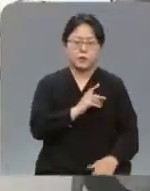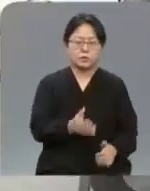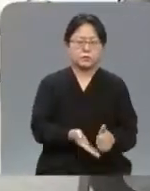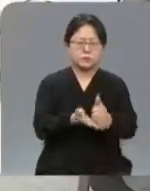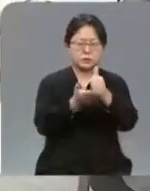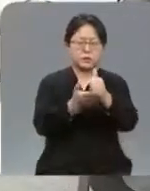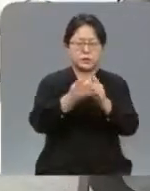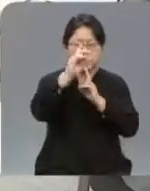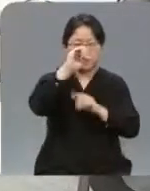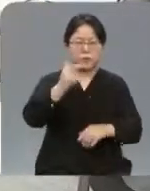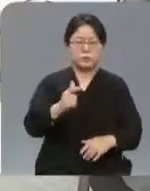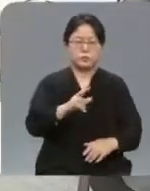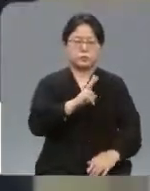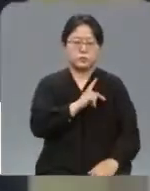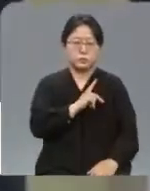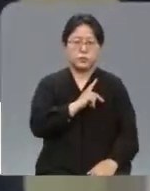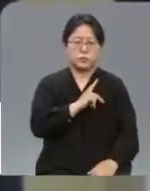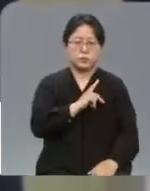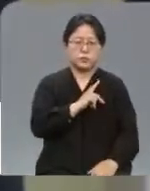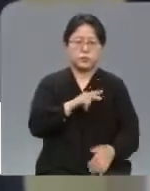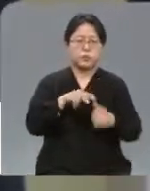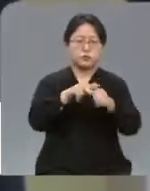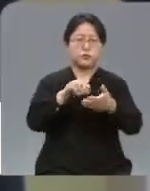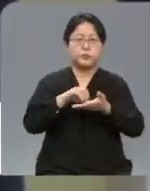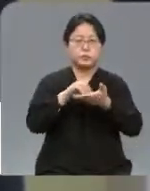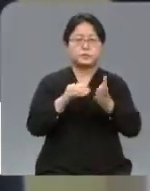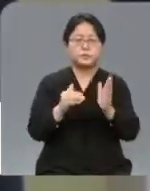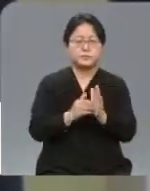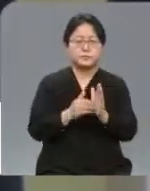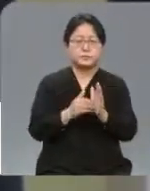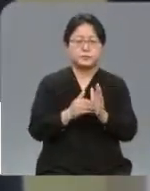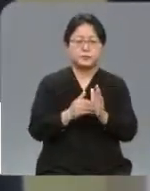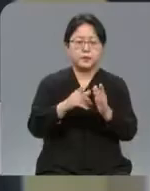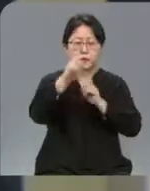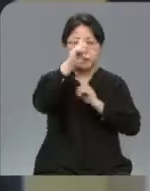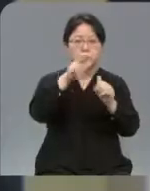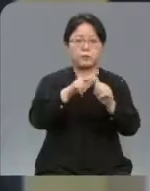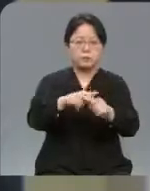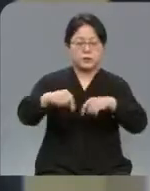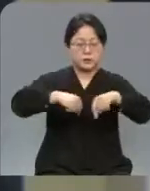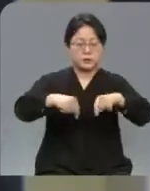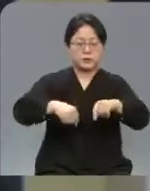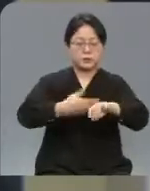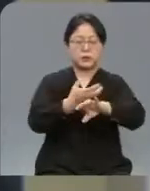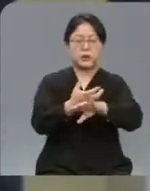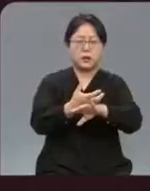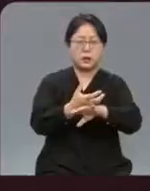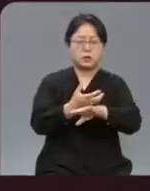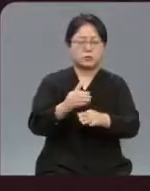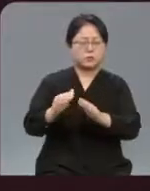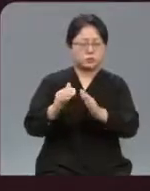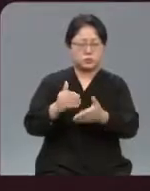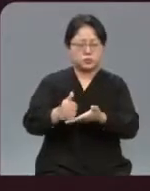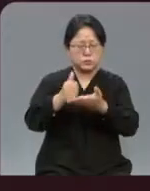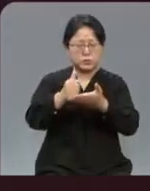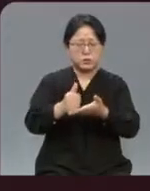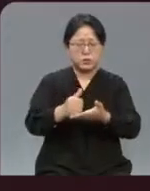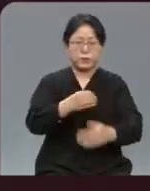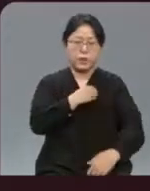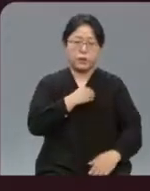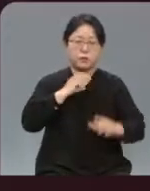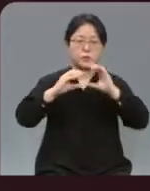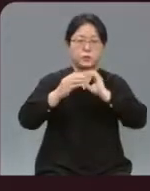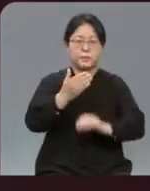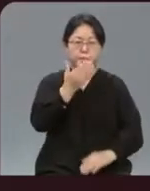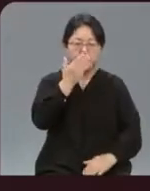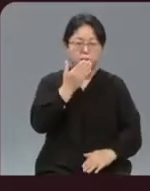이병헌 의원도 시당 위원장 후보 등록을 마쳤습니다 이 후보는 정치 기억에 목소리를 존중하고 당원과 소통할